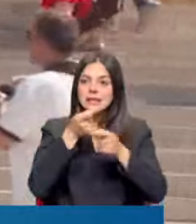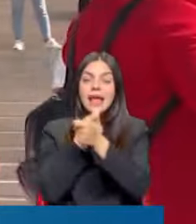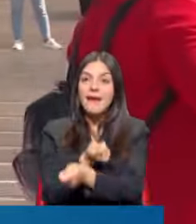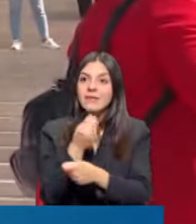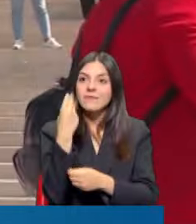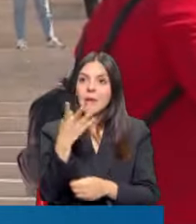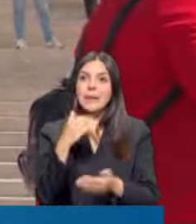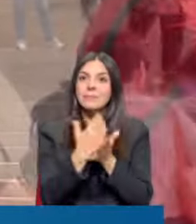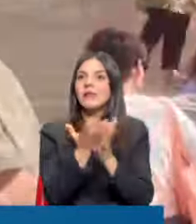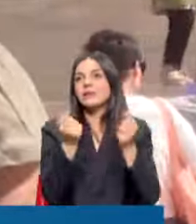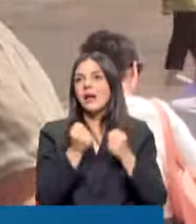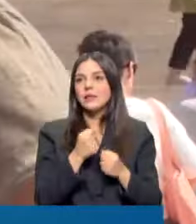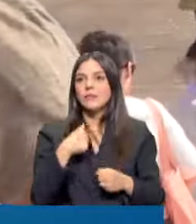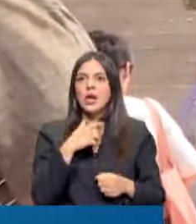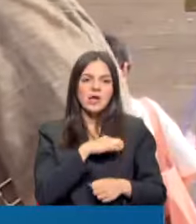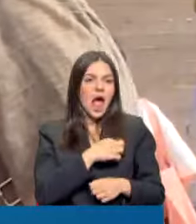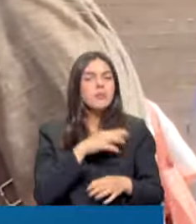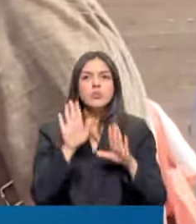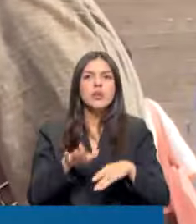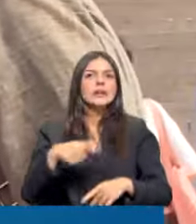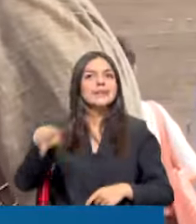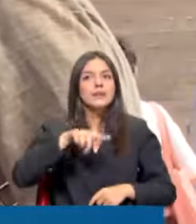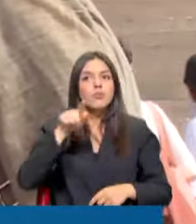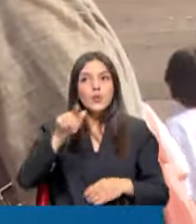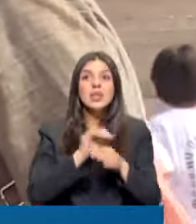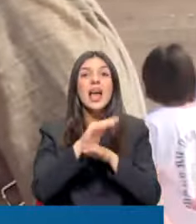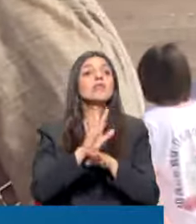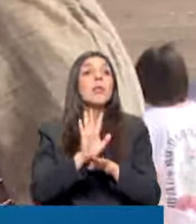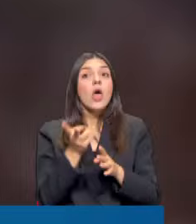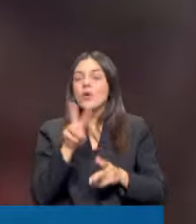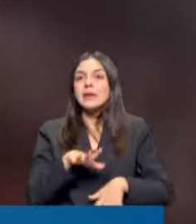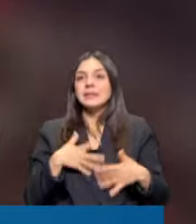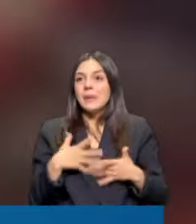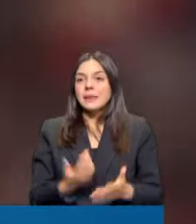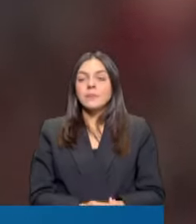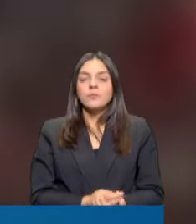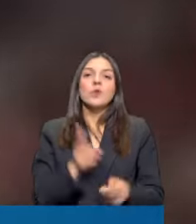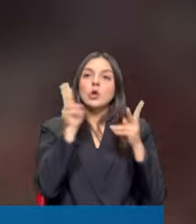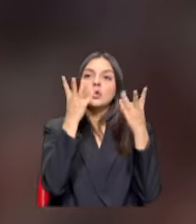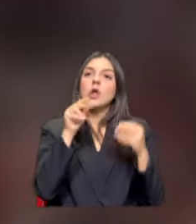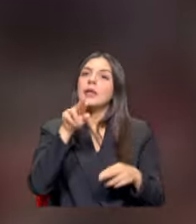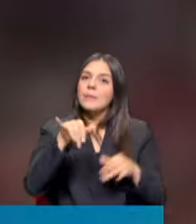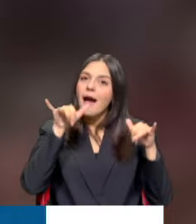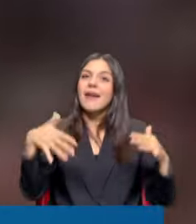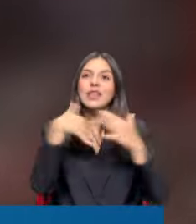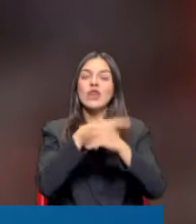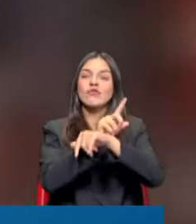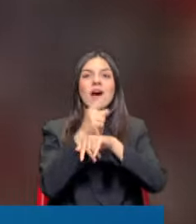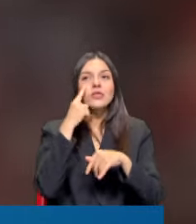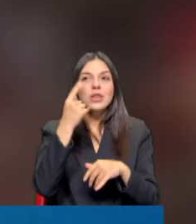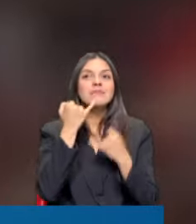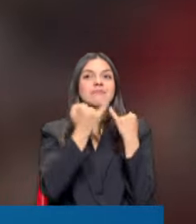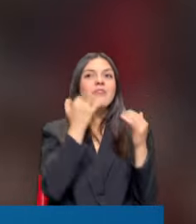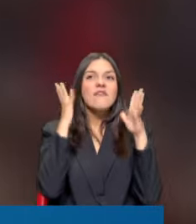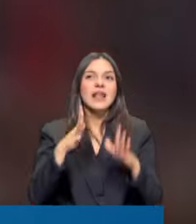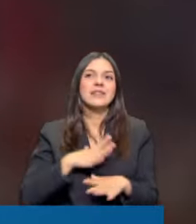olarak aldık. Kalbim burası. Bu ortamı yaşamadan ölmek istemedim. Gelememiştim daha önce. Gündüz olduğu gibi gece saatlerinde de Anıtkabir'e ziyaretçi